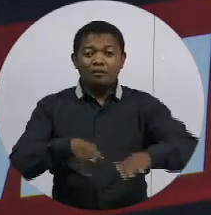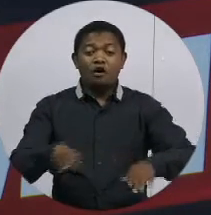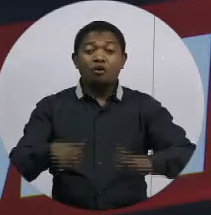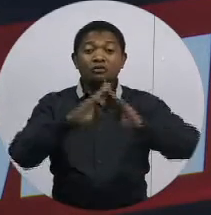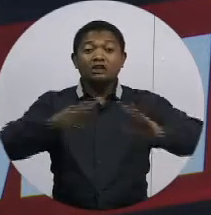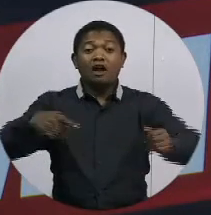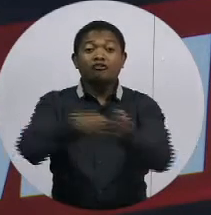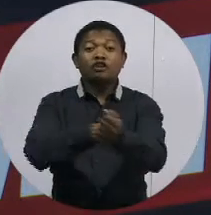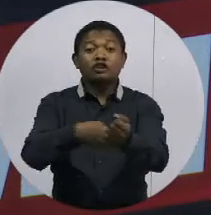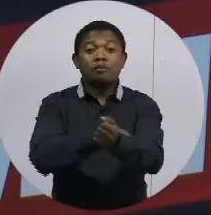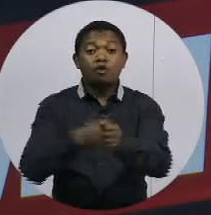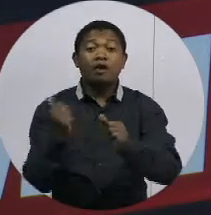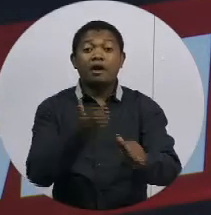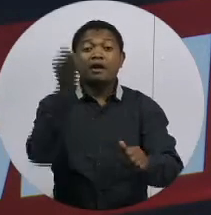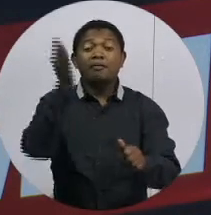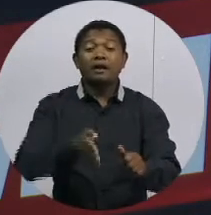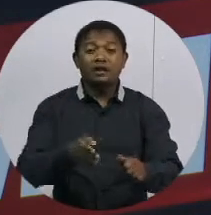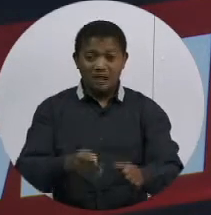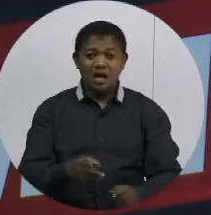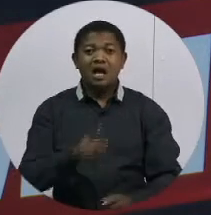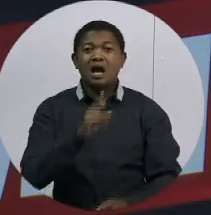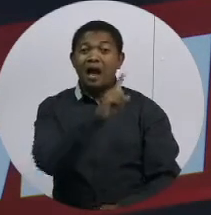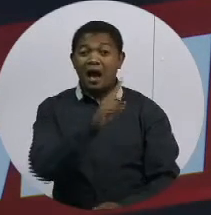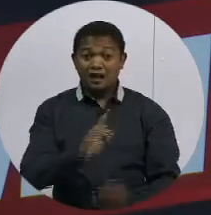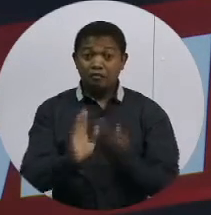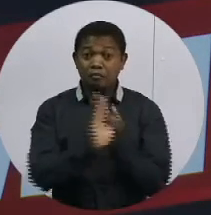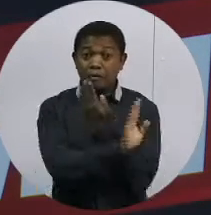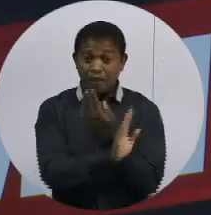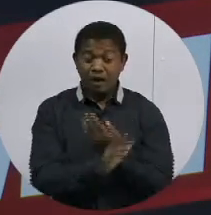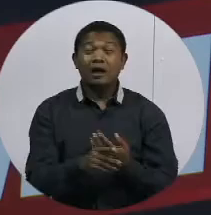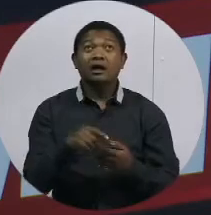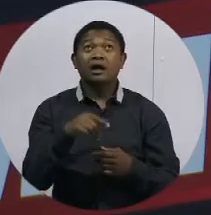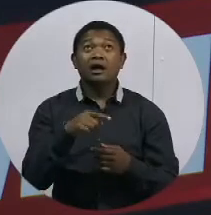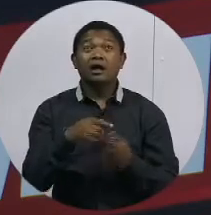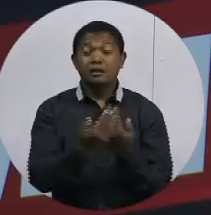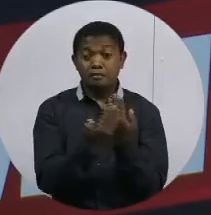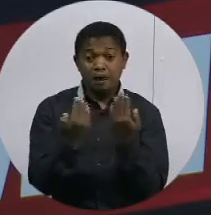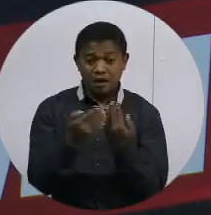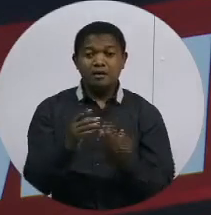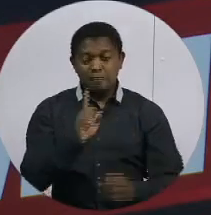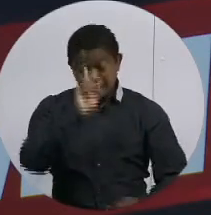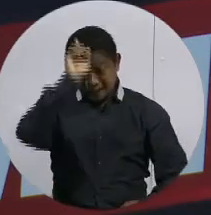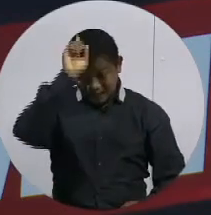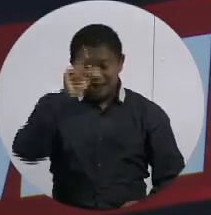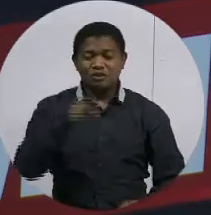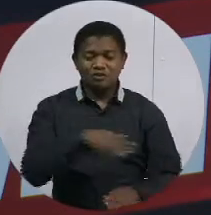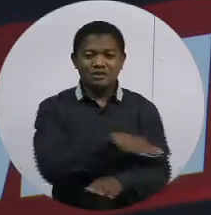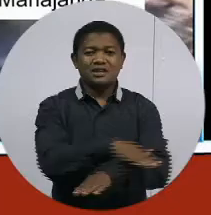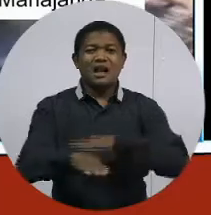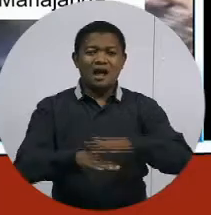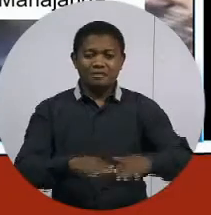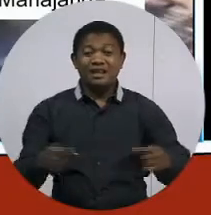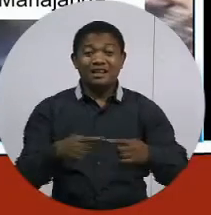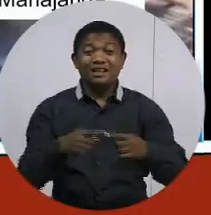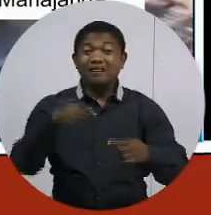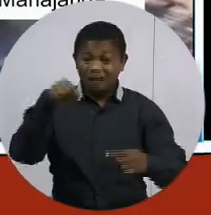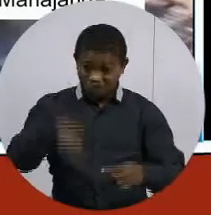mahavoky atsimomady zanga raha ny fantatra nefa nahitana tranga vao telo hafa indray tany antoeran'ny Nosora Andriamanana